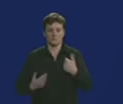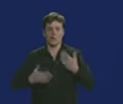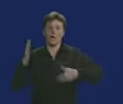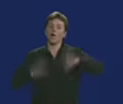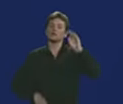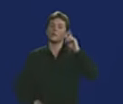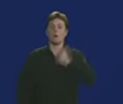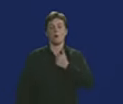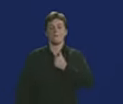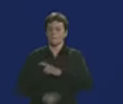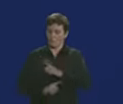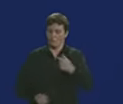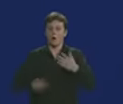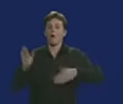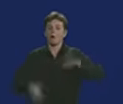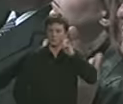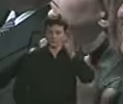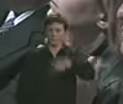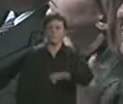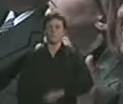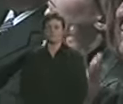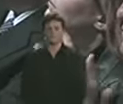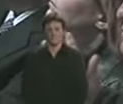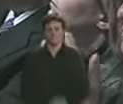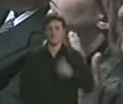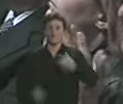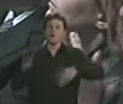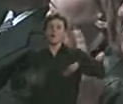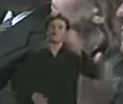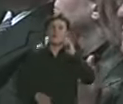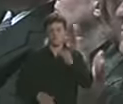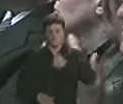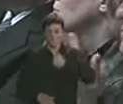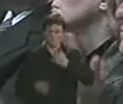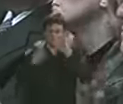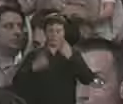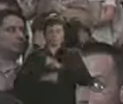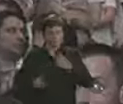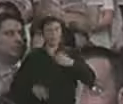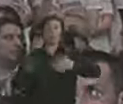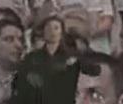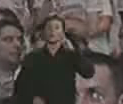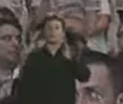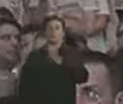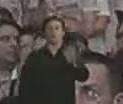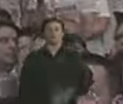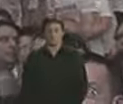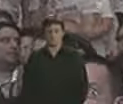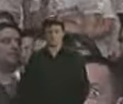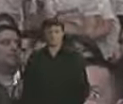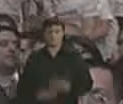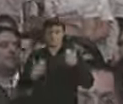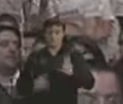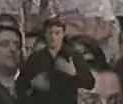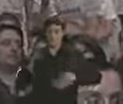pour moi, je suis candidat pour vous. Je ne suis pas candidat pour mon ego, je suis candidat pour la France. Je ne suis même